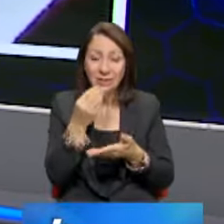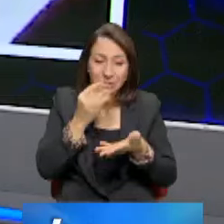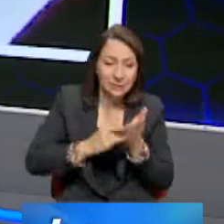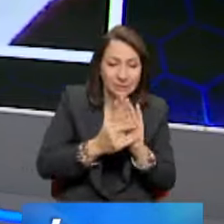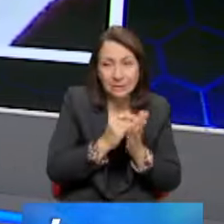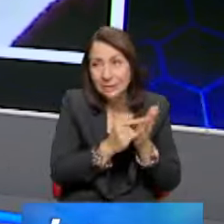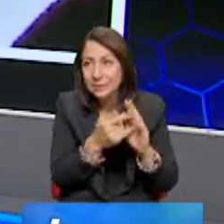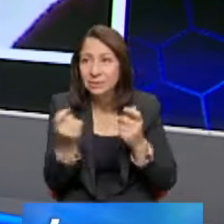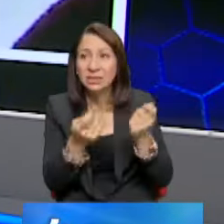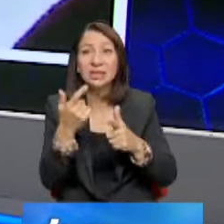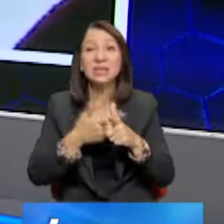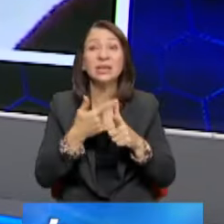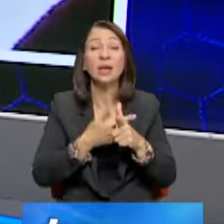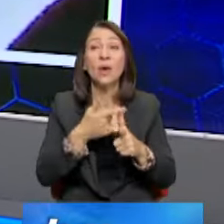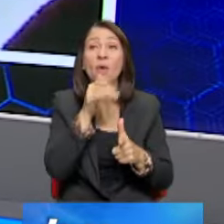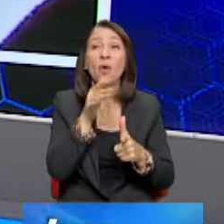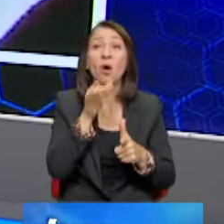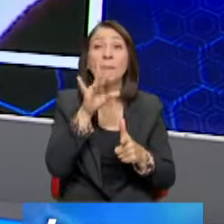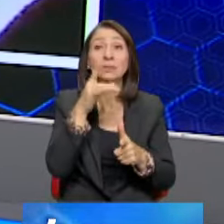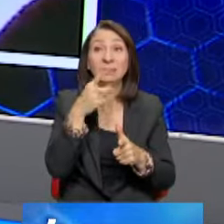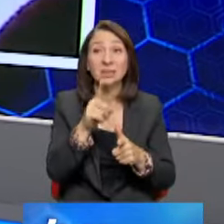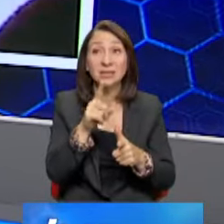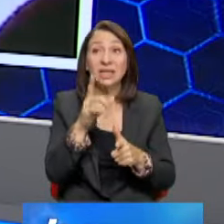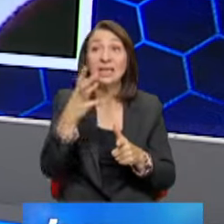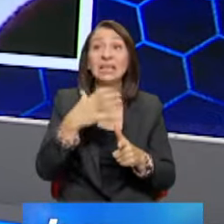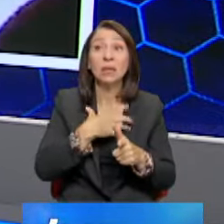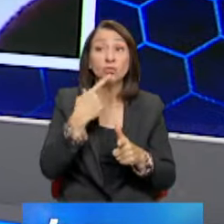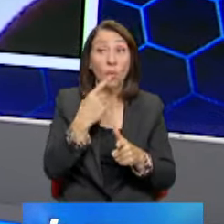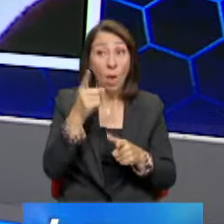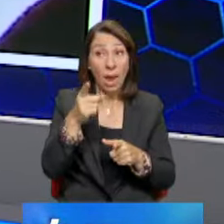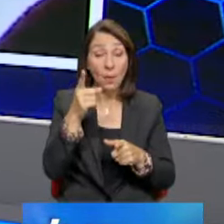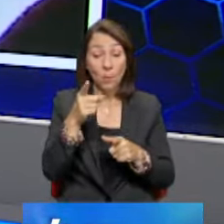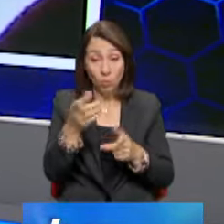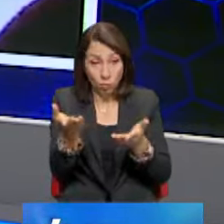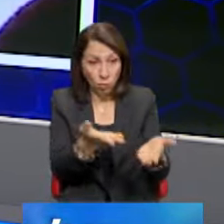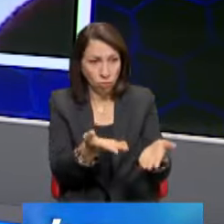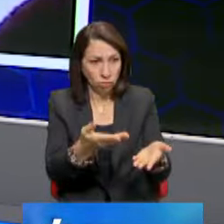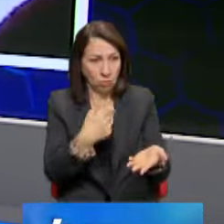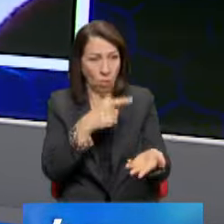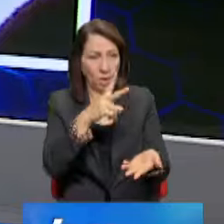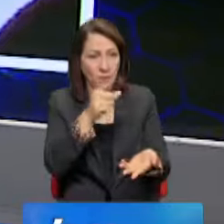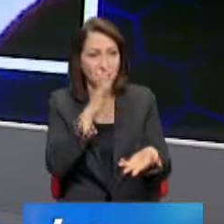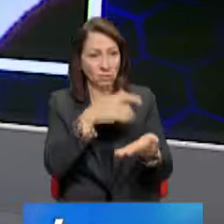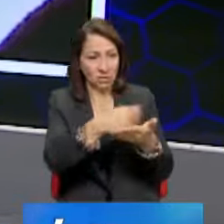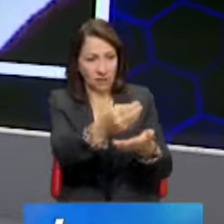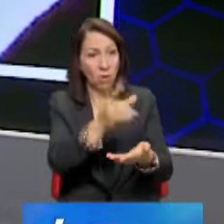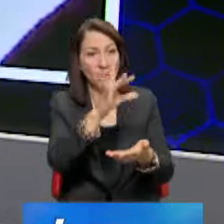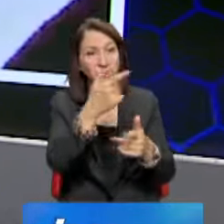geçinmeye çalışıyor. Kirasıysa 15.000 lira. Kendisi diyor ki buyurun geçinebiliyorsanız siz geçinin.